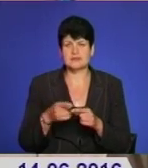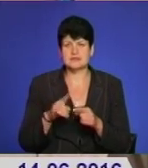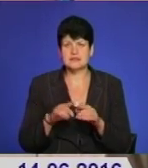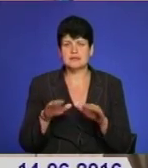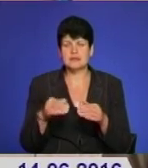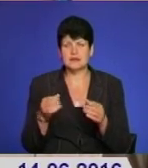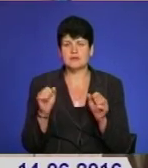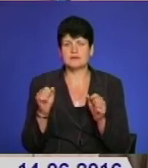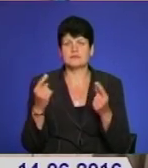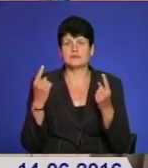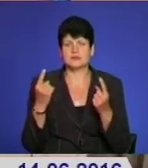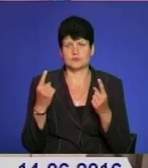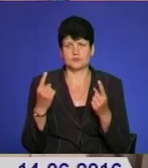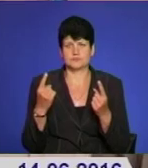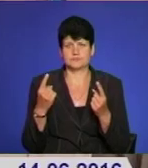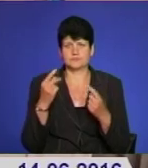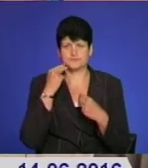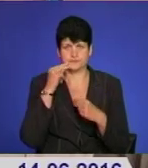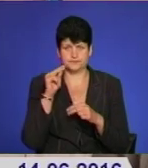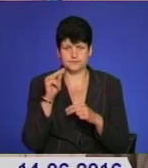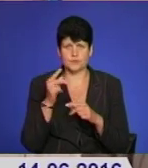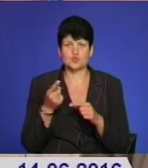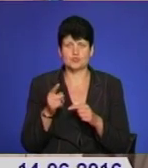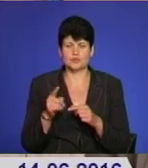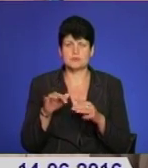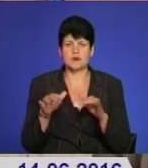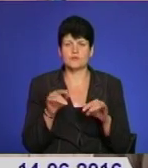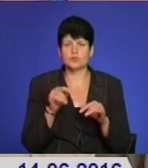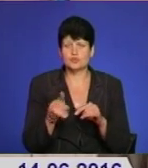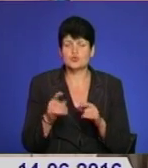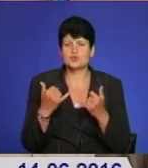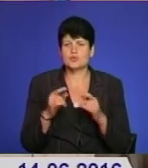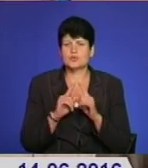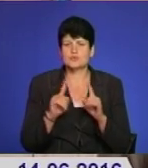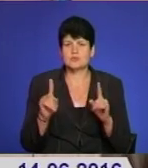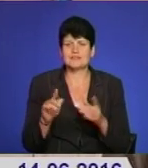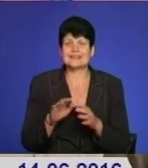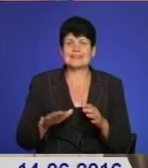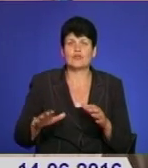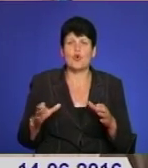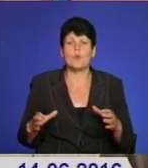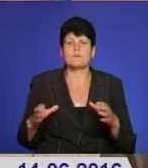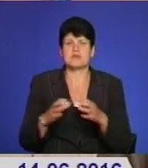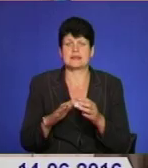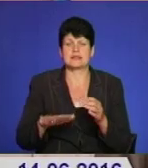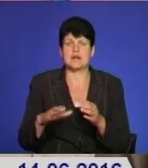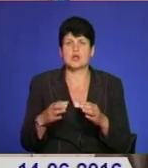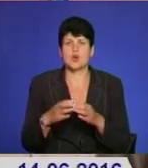дуже великий такий ефект. Справа в тому, що сьогодні особливо об'єднані територіальні громади необхідно